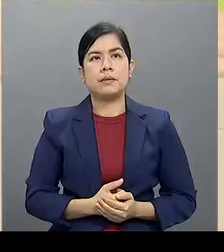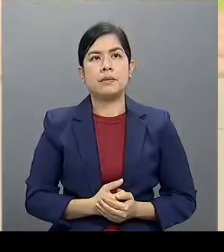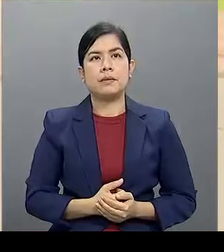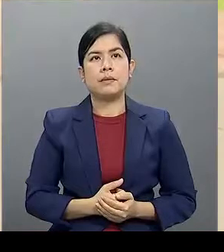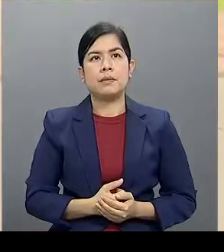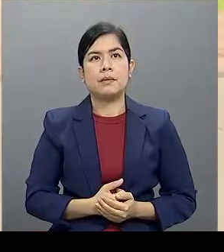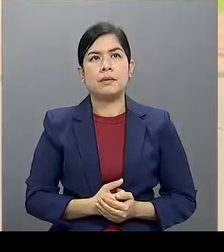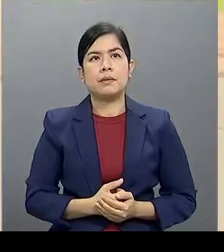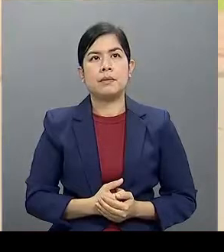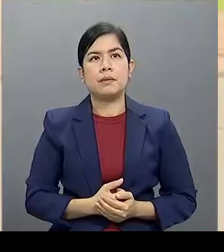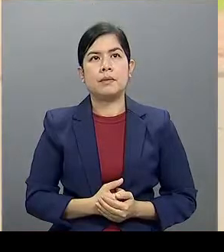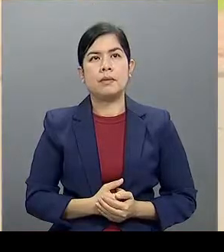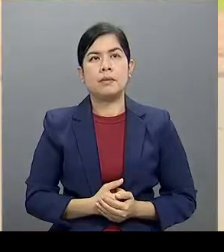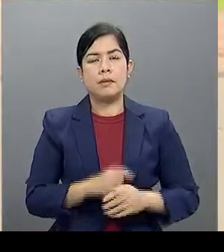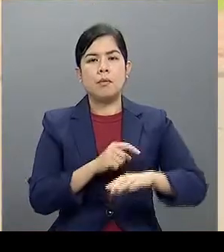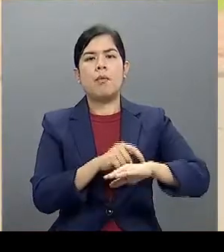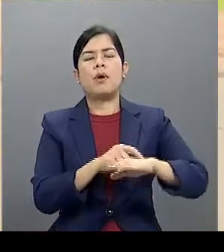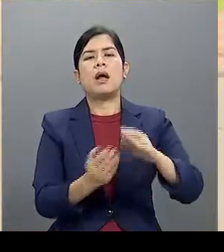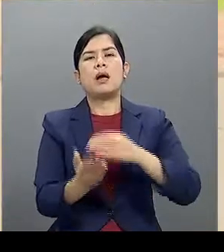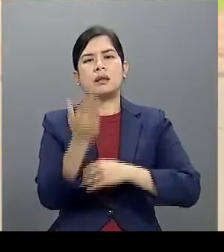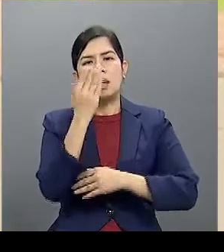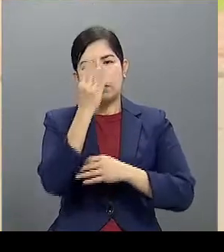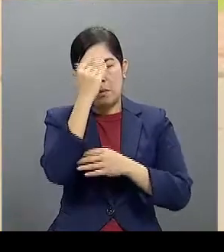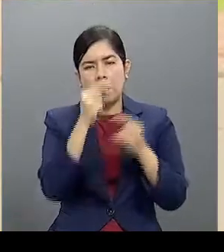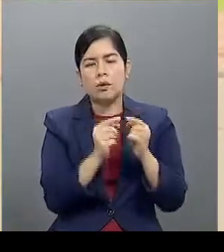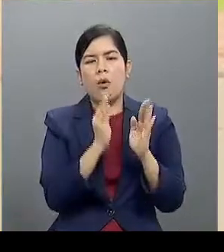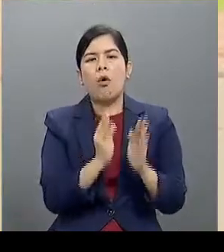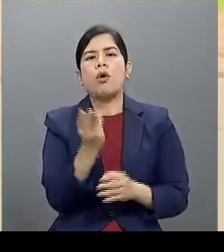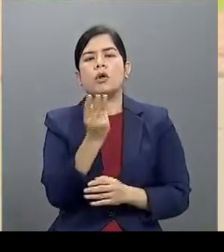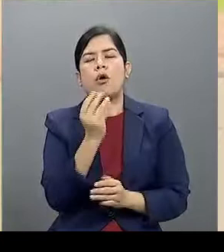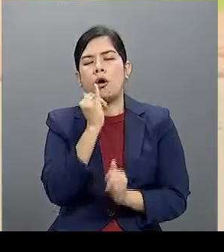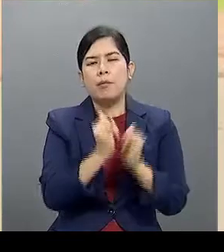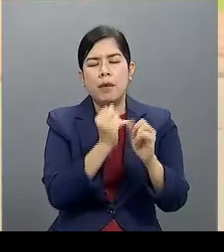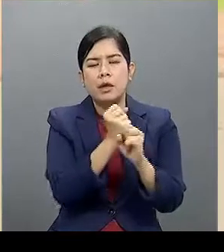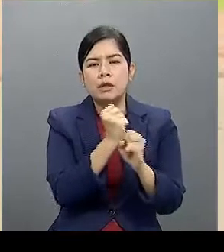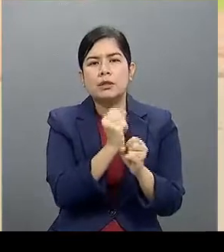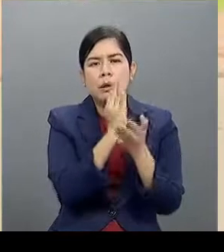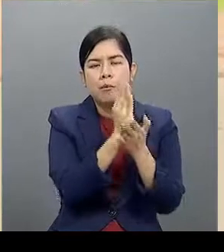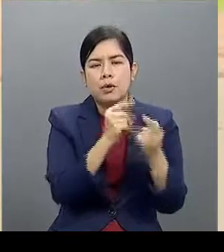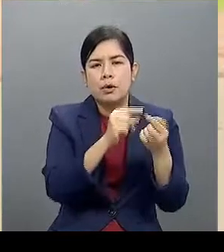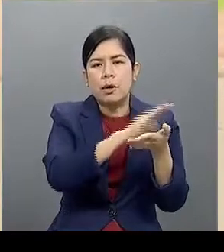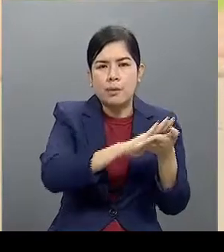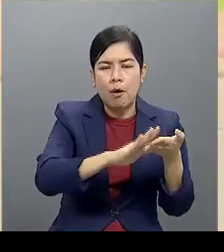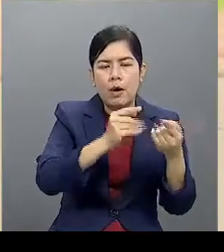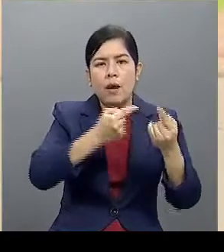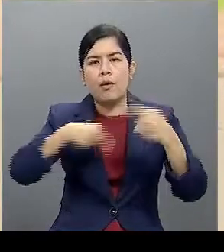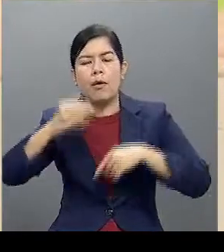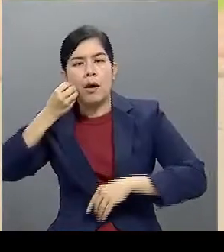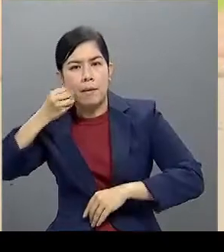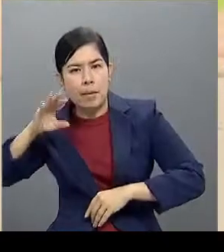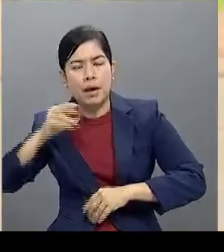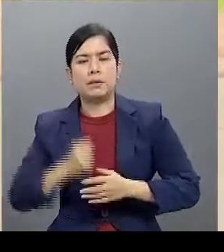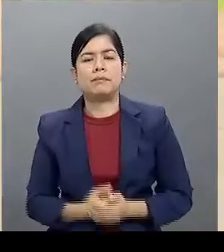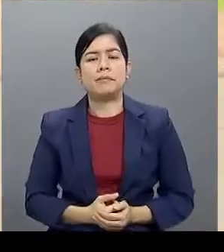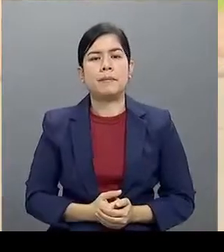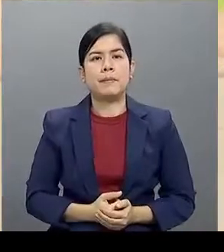ผมออกช่วงนี้เพราะว่าคนมันบ่ายเยอะครับคนมันบ่ายนักครับก็เดียวก็สักขวามากกว่าเข้าบ้านแล้วครับไปแห่วัดหนึ่งไปเดียวเข้าวัดเจดีย์หลวงก็เดียวก็เข้าบ้